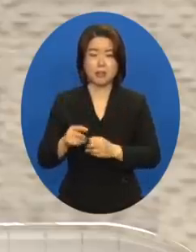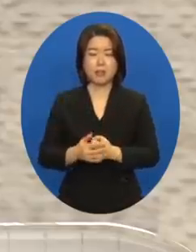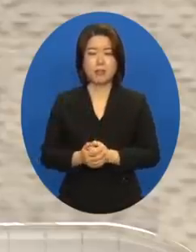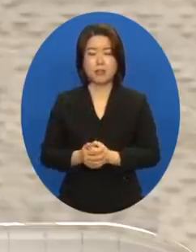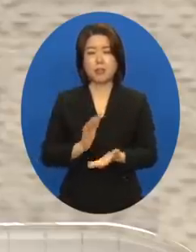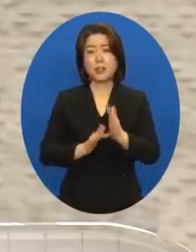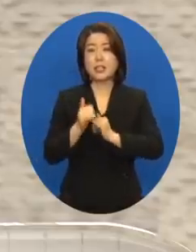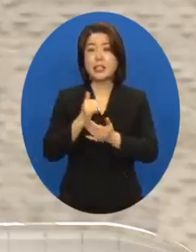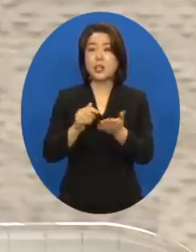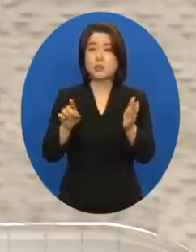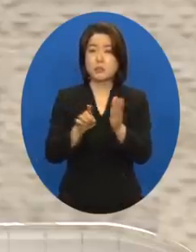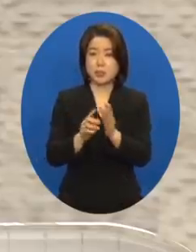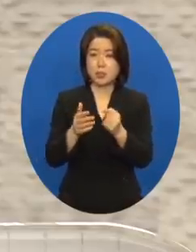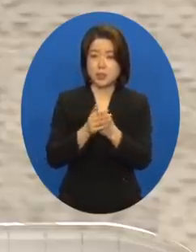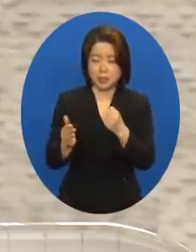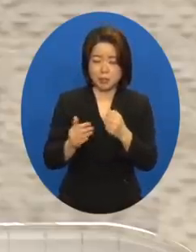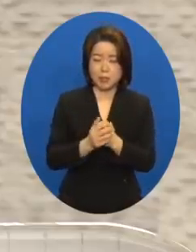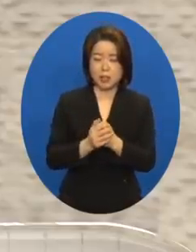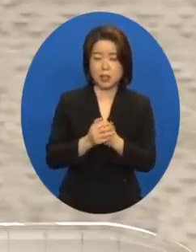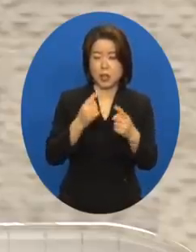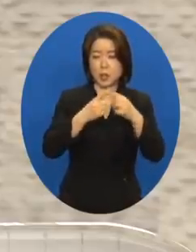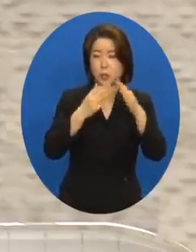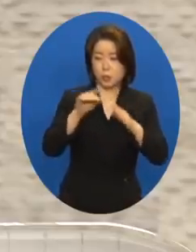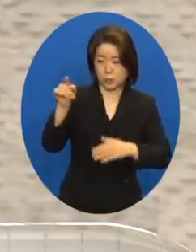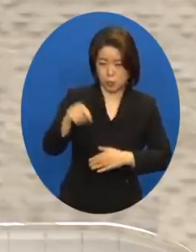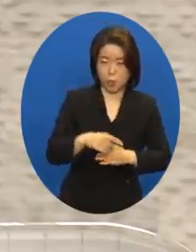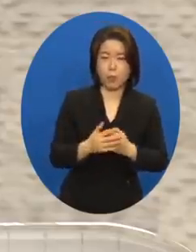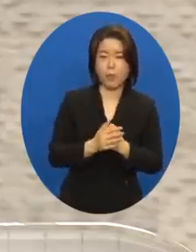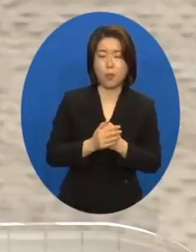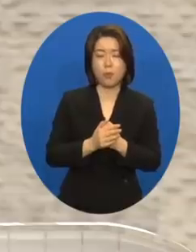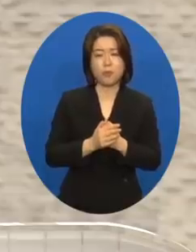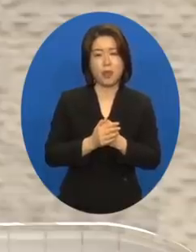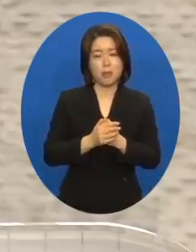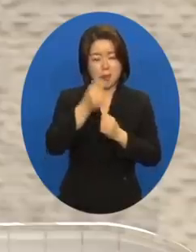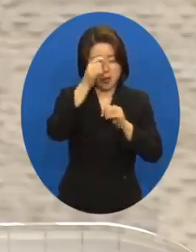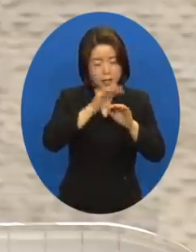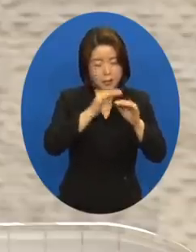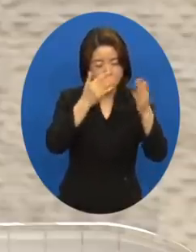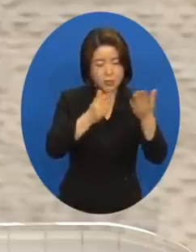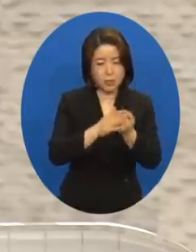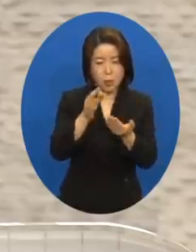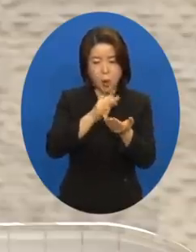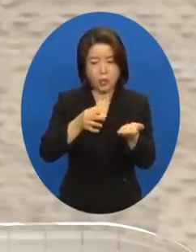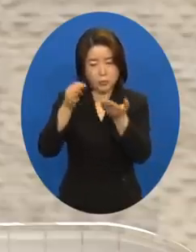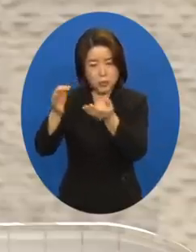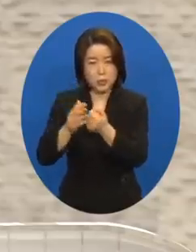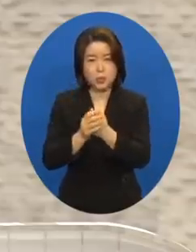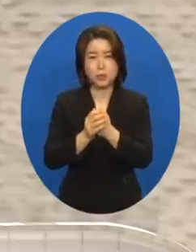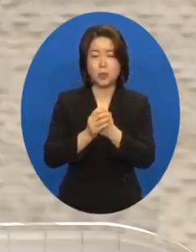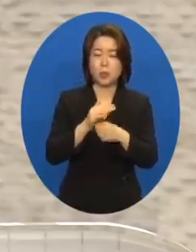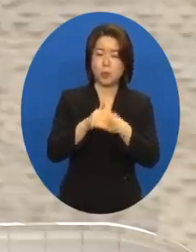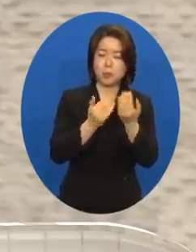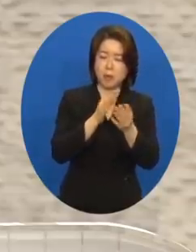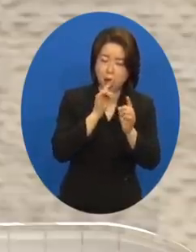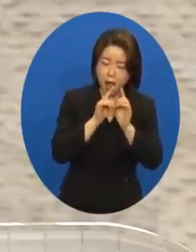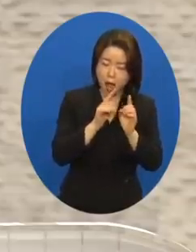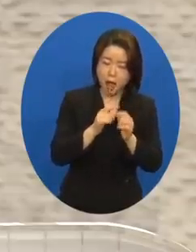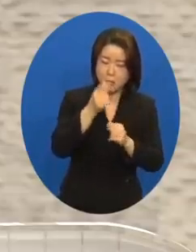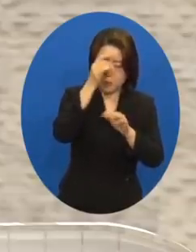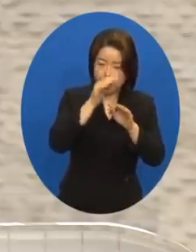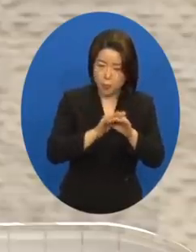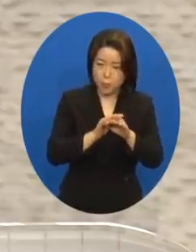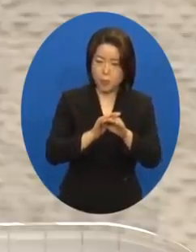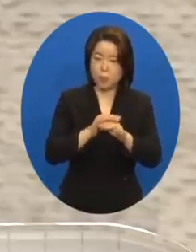예수를 믿어 쓰니 교회도 나오고 예배도 드리고 헌금도 하고 성경과 기도 생활 봉사도 전도도